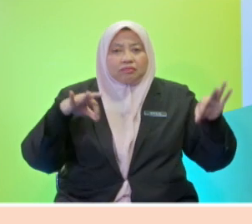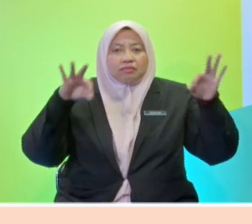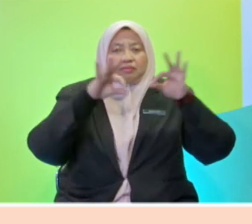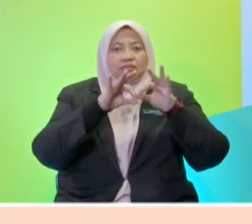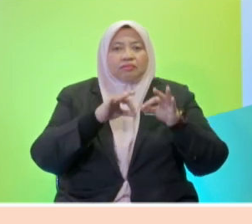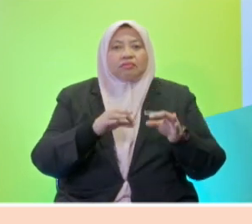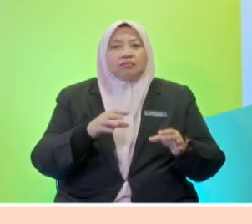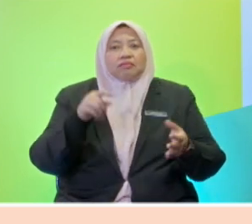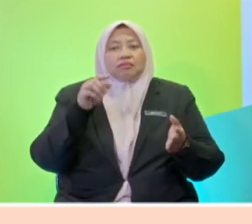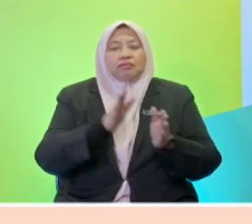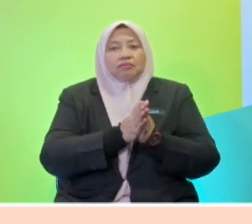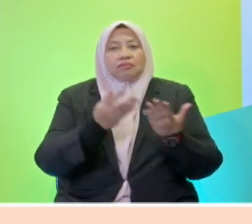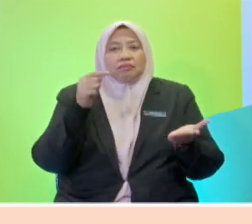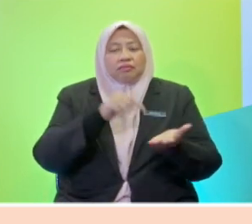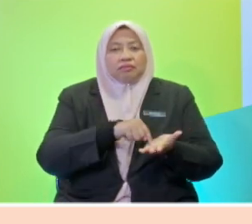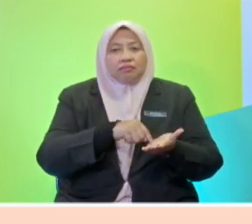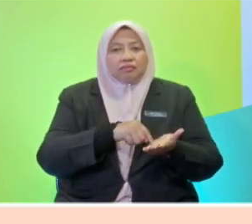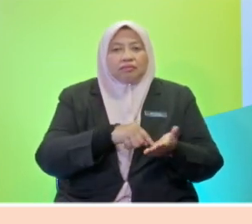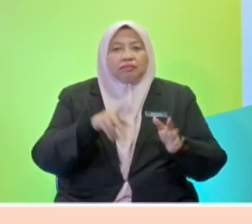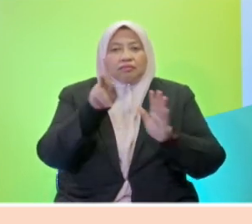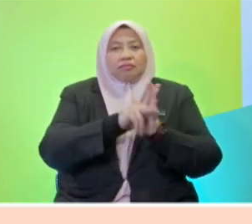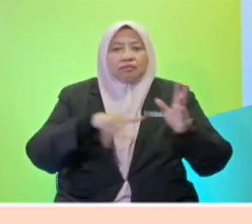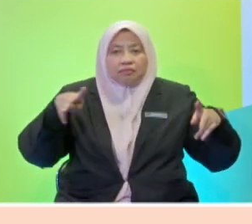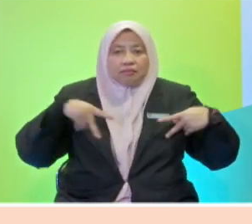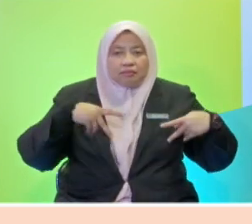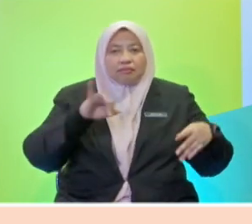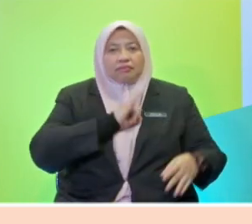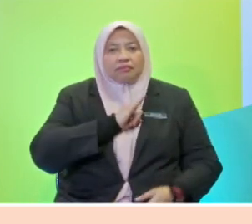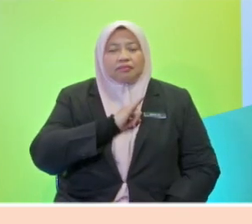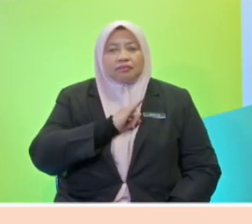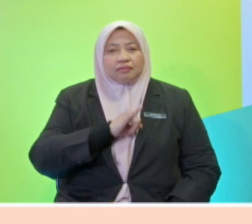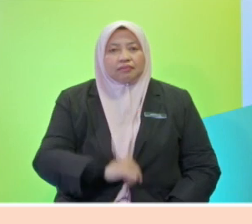buku ini ini kepunyaan saya